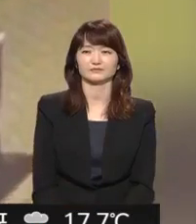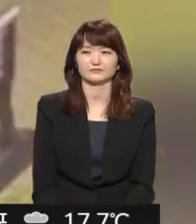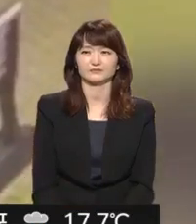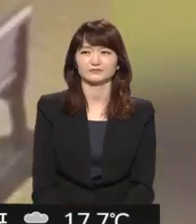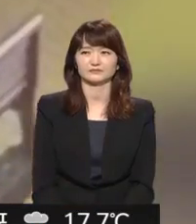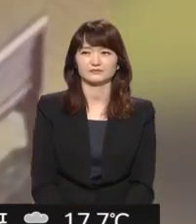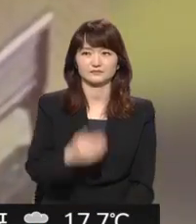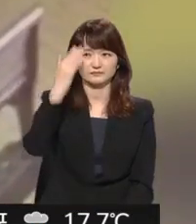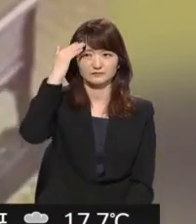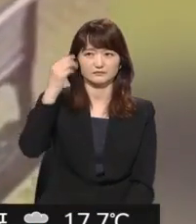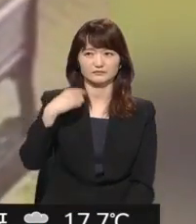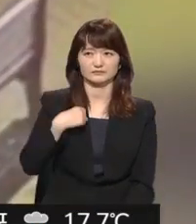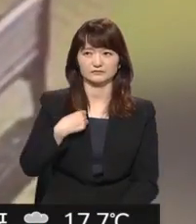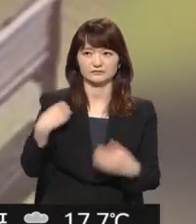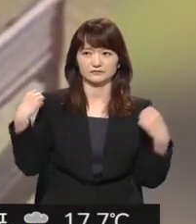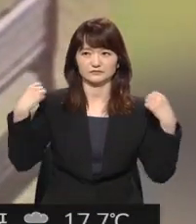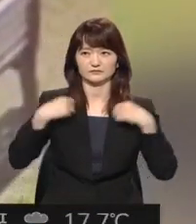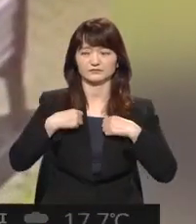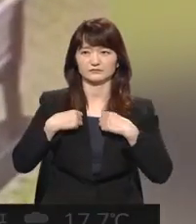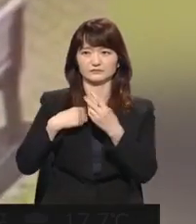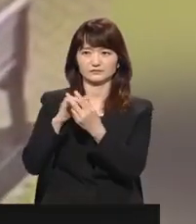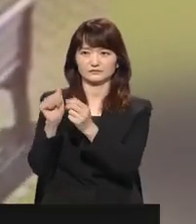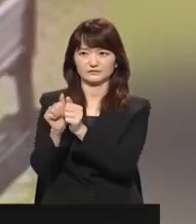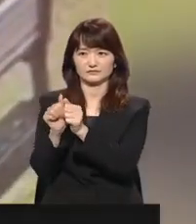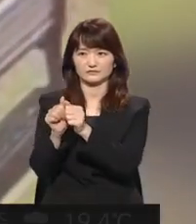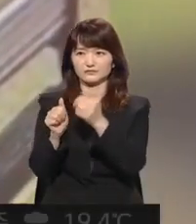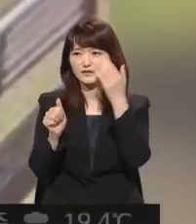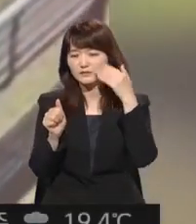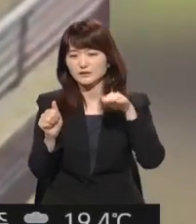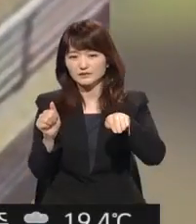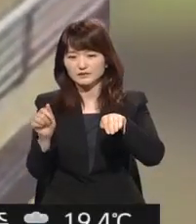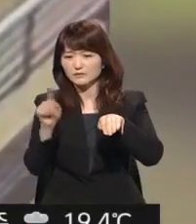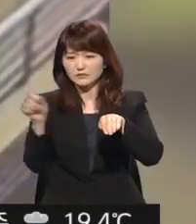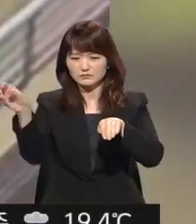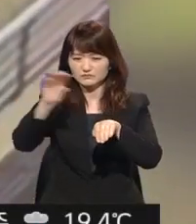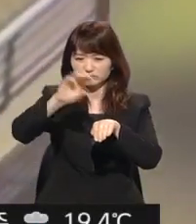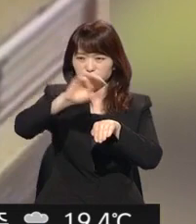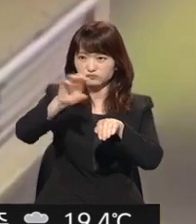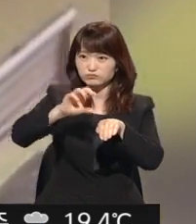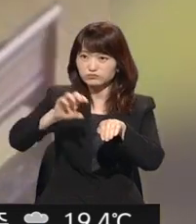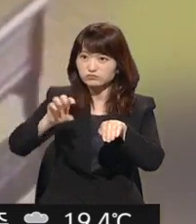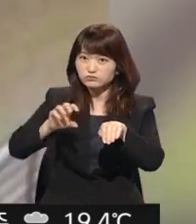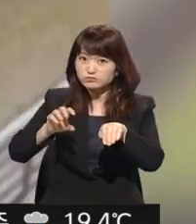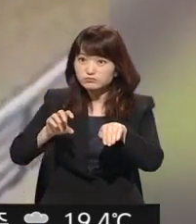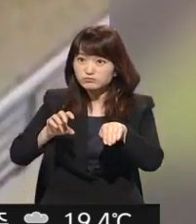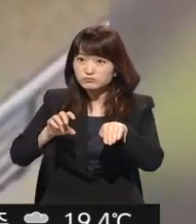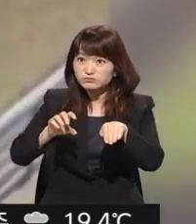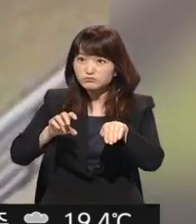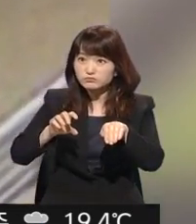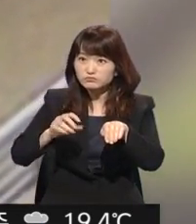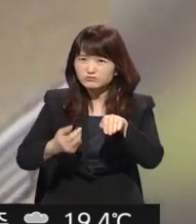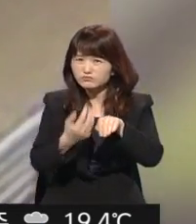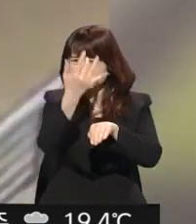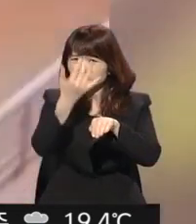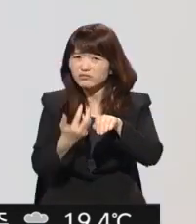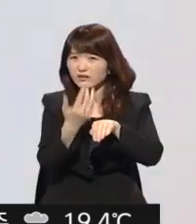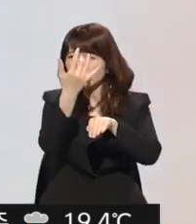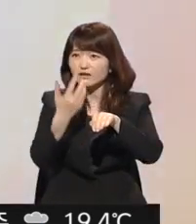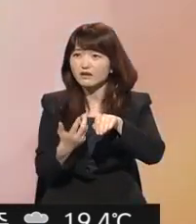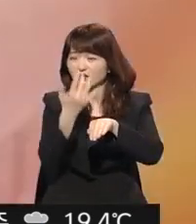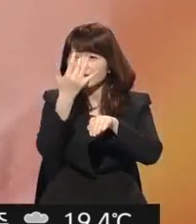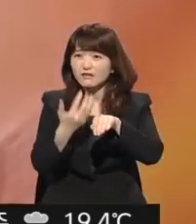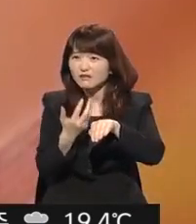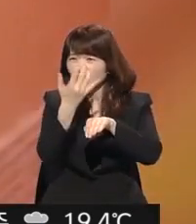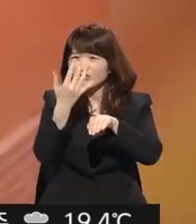자 검은색 옷을 입은 두 남성이 공원에서 요즘 파란색 차에 뭔가를 뿌리고 있죠 그리고 몇 초 뒤 새빨간 화염이